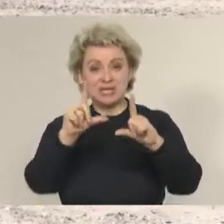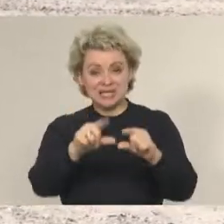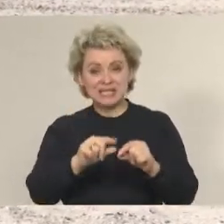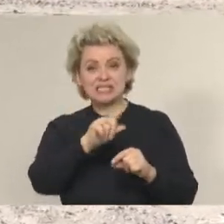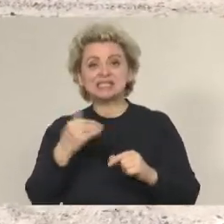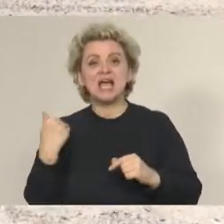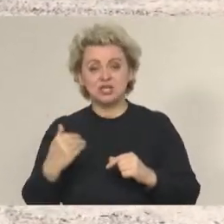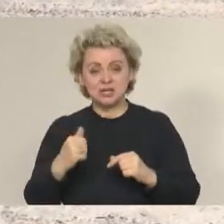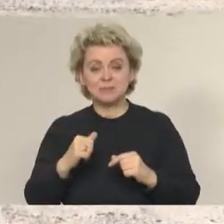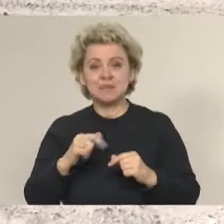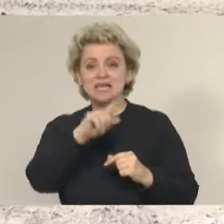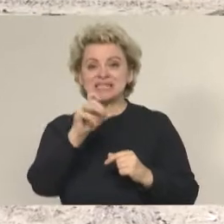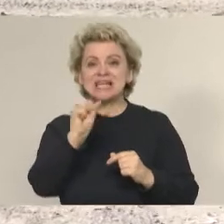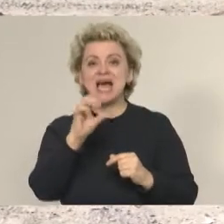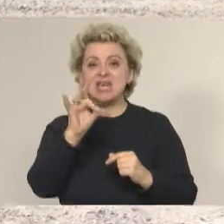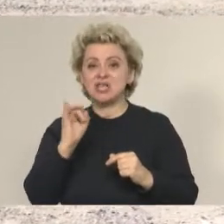с Зари,